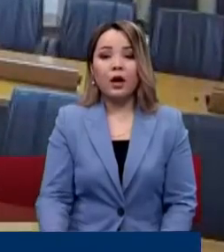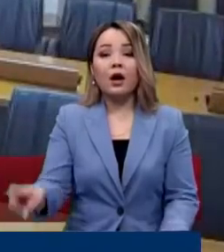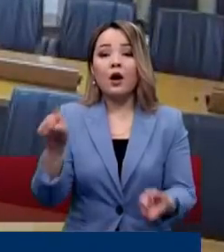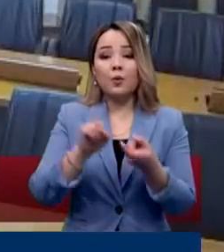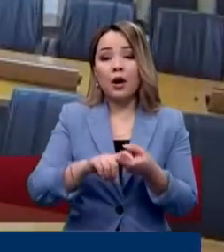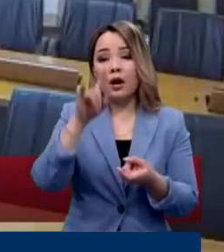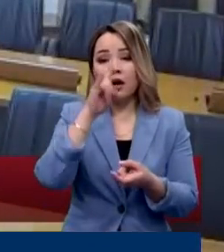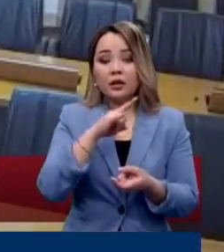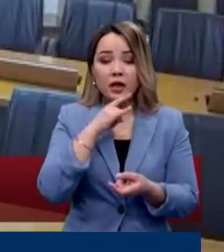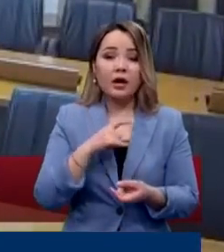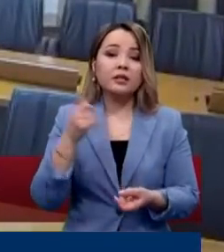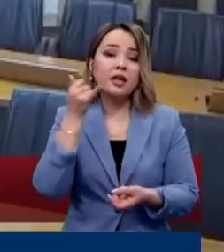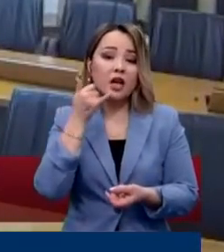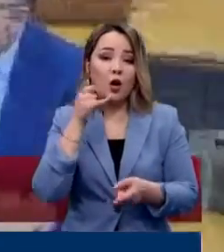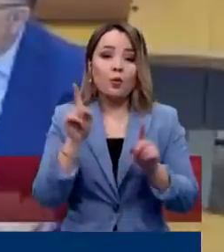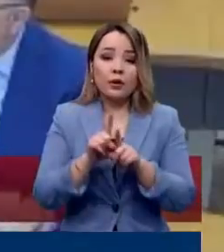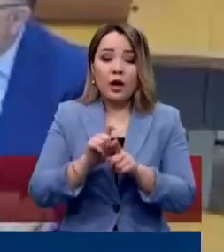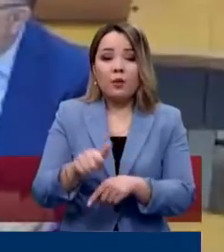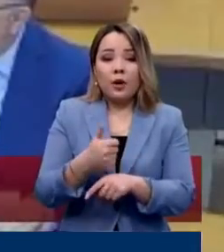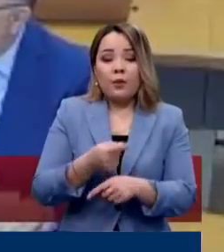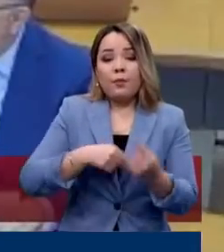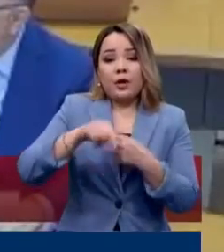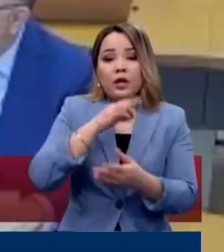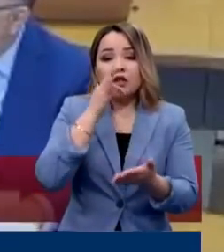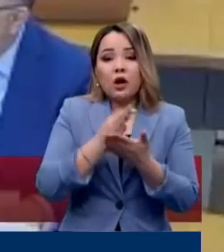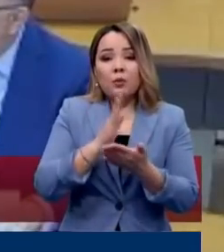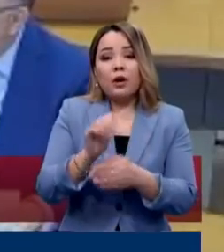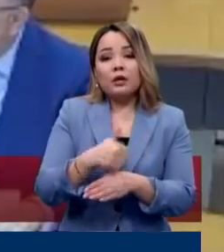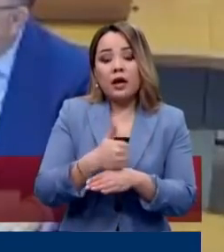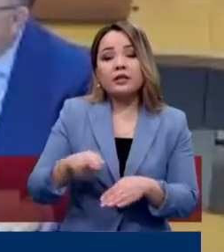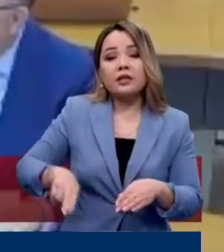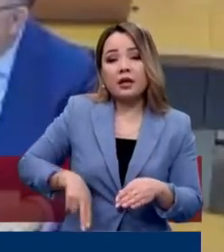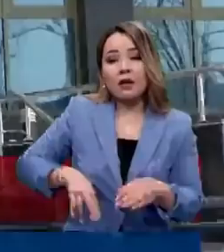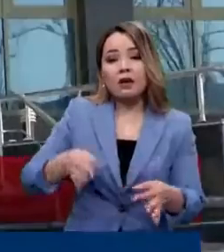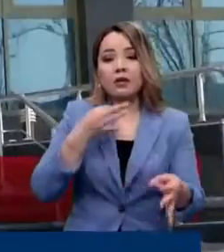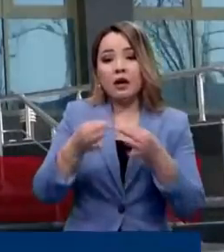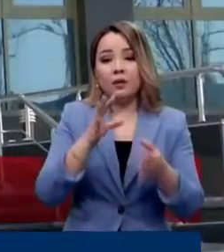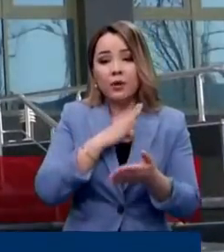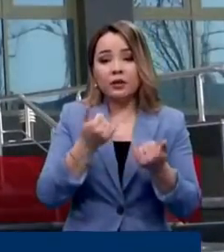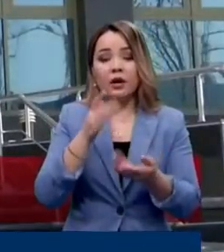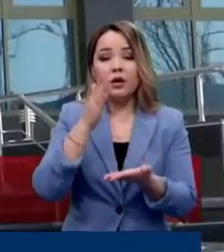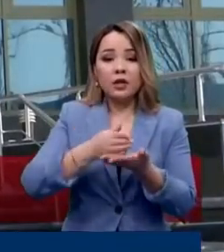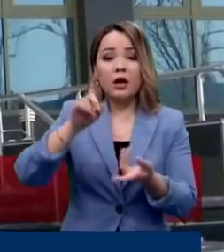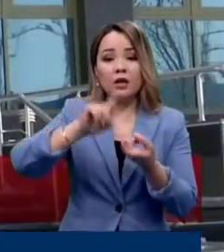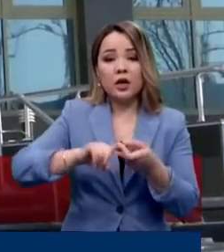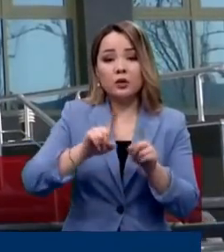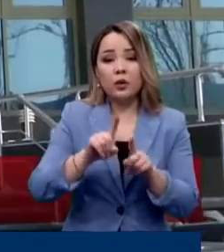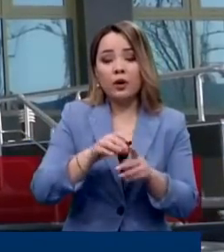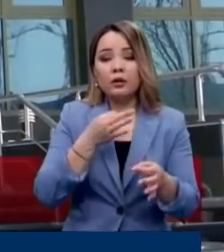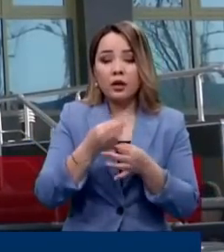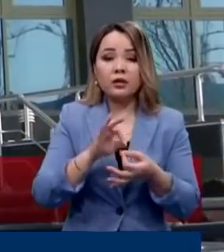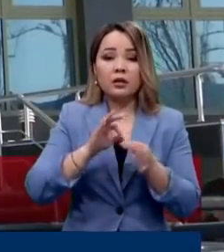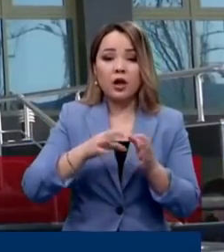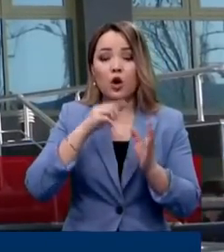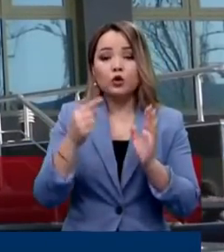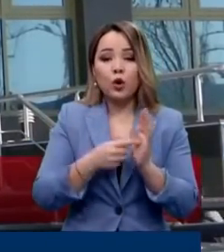Байланысқа Қазақтелекомның басқарма төрағасы мен бизнеске жауапты бас директор шықты. Қуанышбек Есекеев пен Тимур Құдайбердиевке